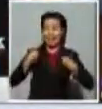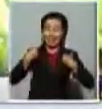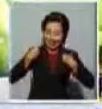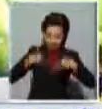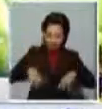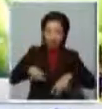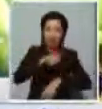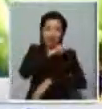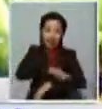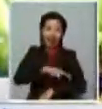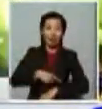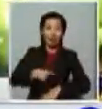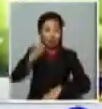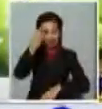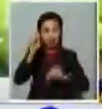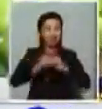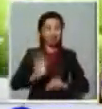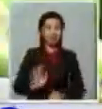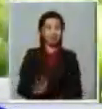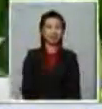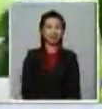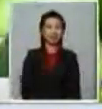โอ้ย